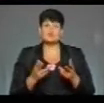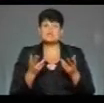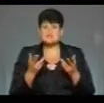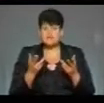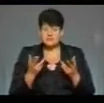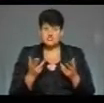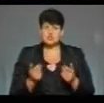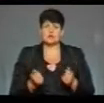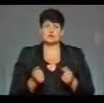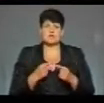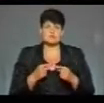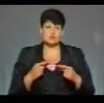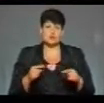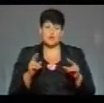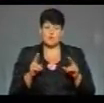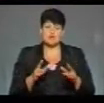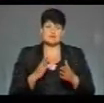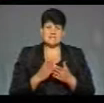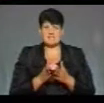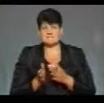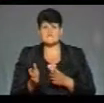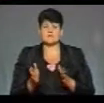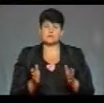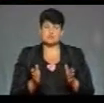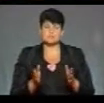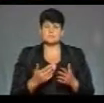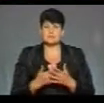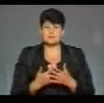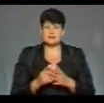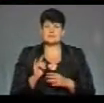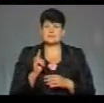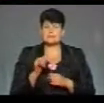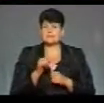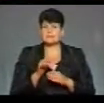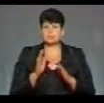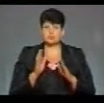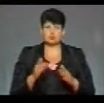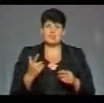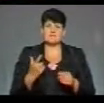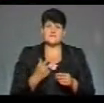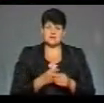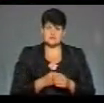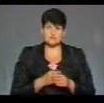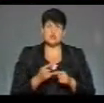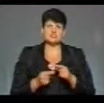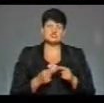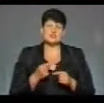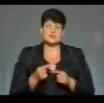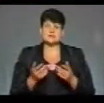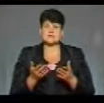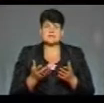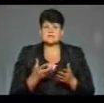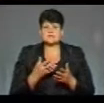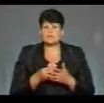як з будь-якого правила, є виключення. Наприклад, дитина не може бути вакцинована через якісь